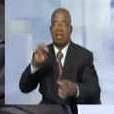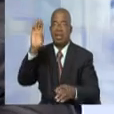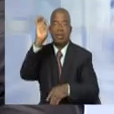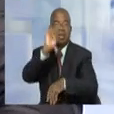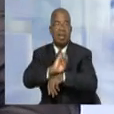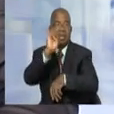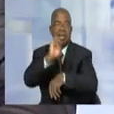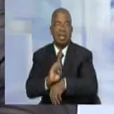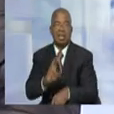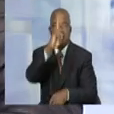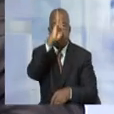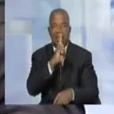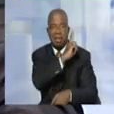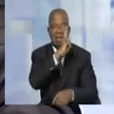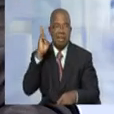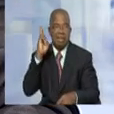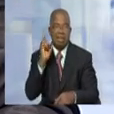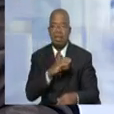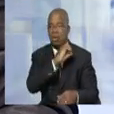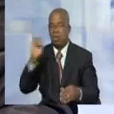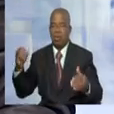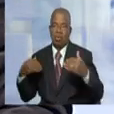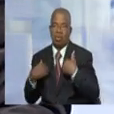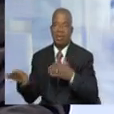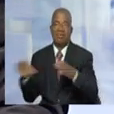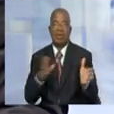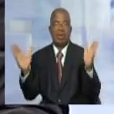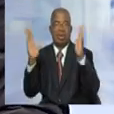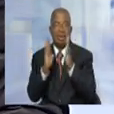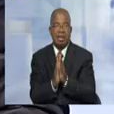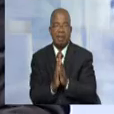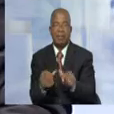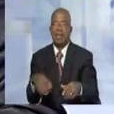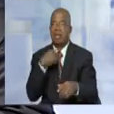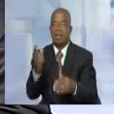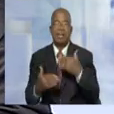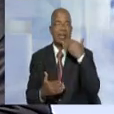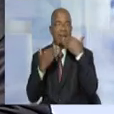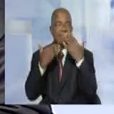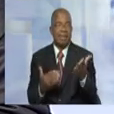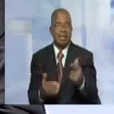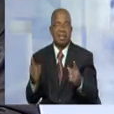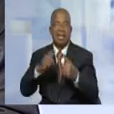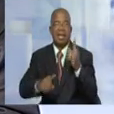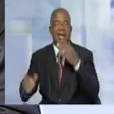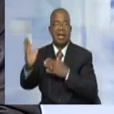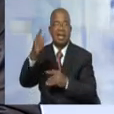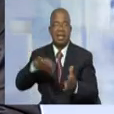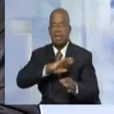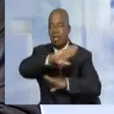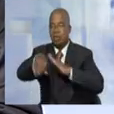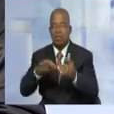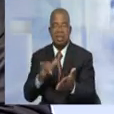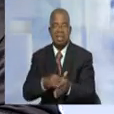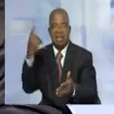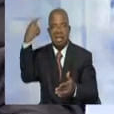messe d'action de grâce pour lancer les festivités marquant le 25e anniversaire de l'Église et le 10e anniversaire de